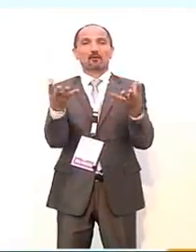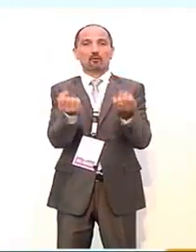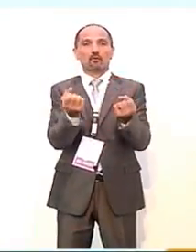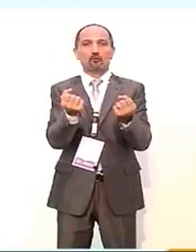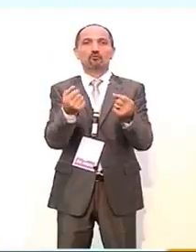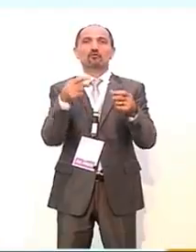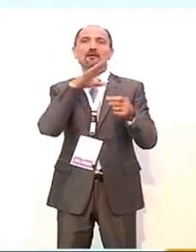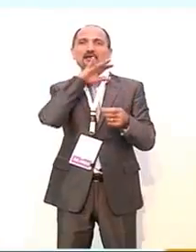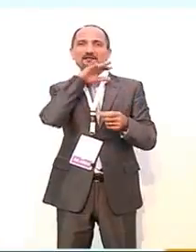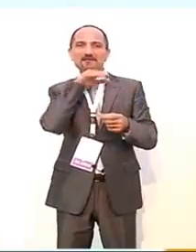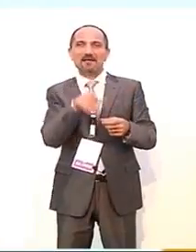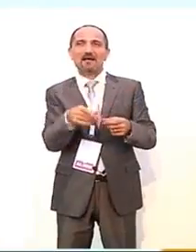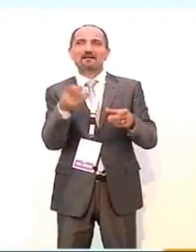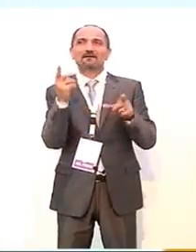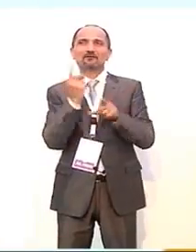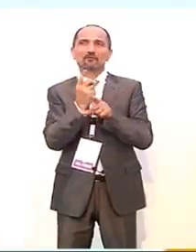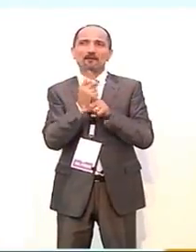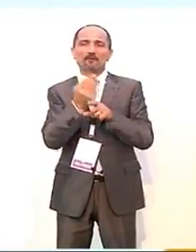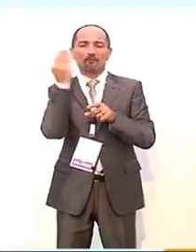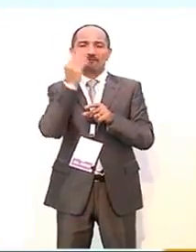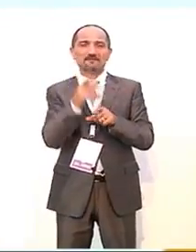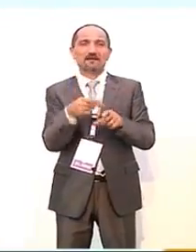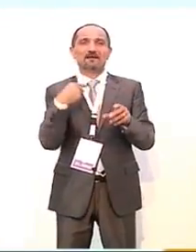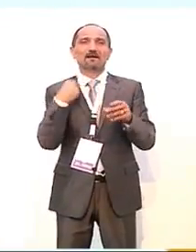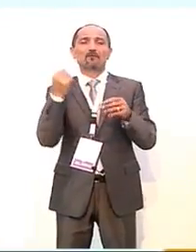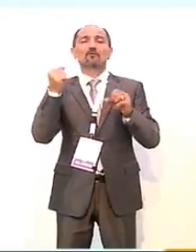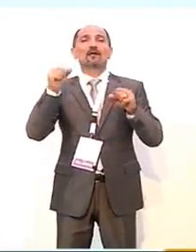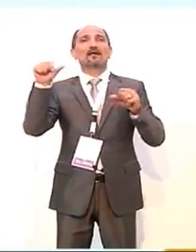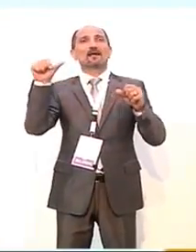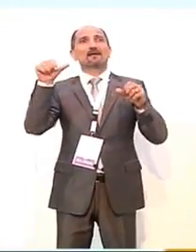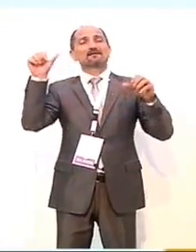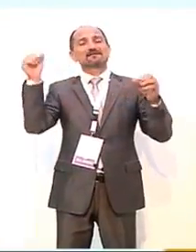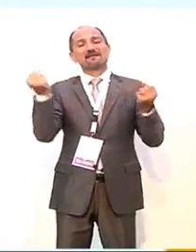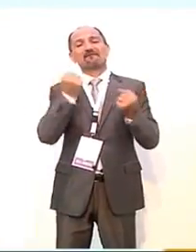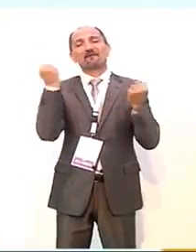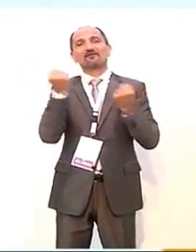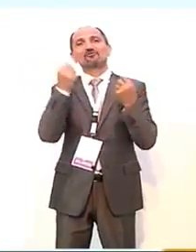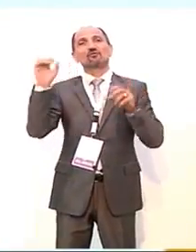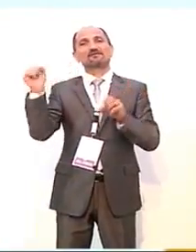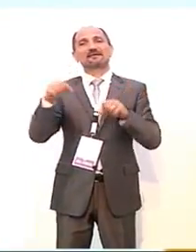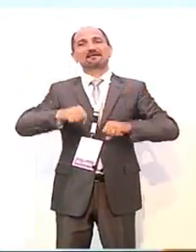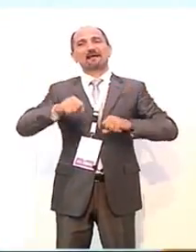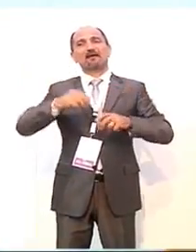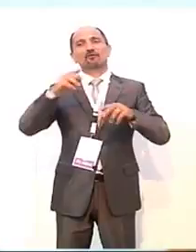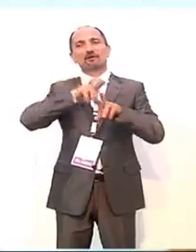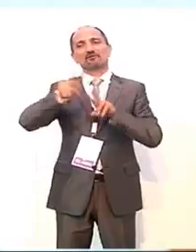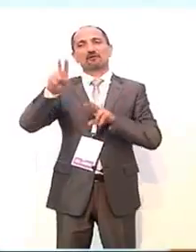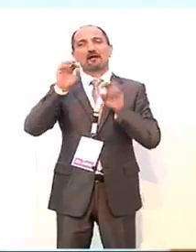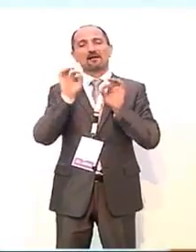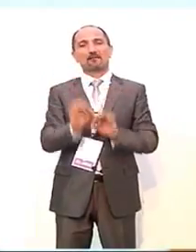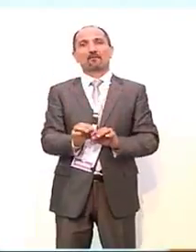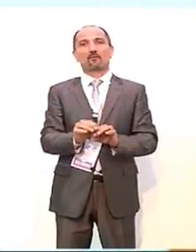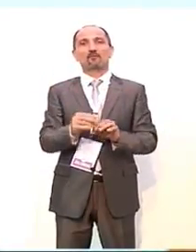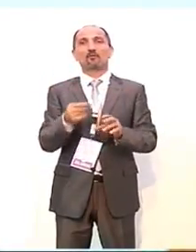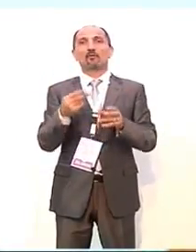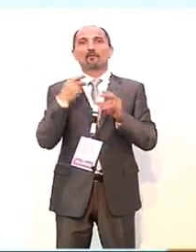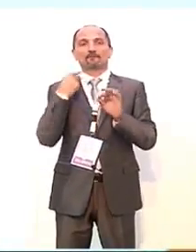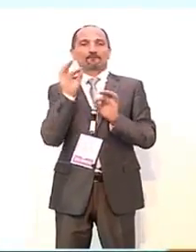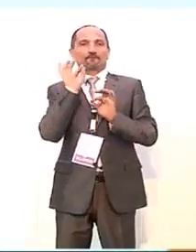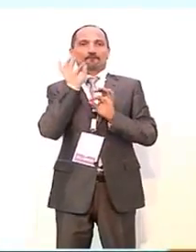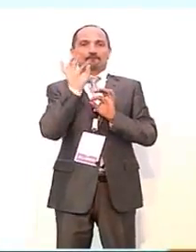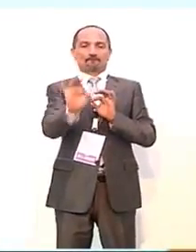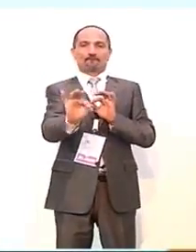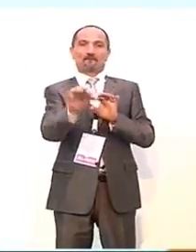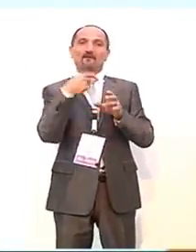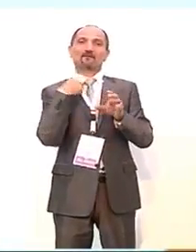gli anziani, noi dobbiamo pensare a un servizio sanitario nazionale, a una riforma radicale, non più ospedalocentrica, ma dove ci